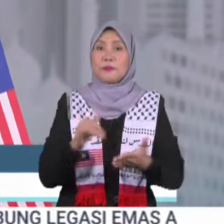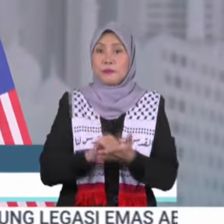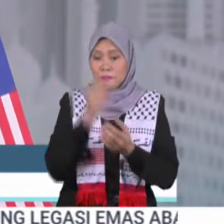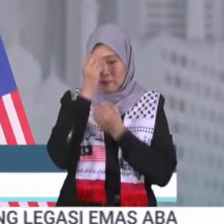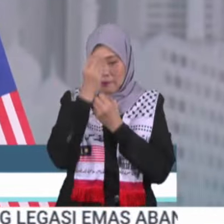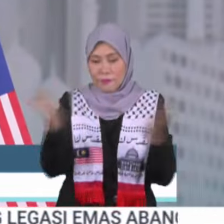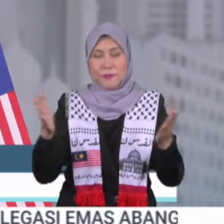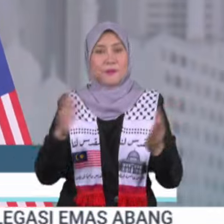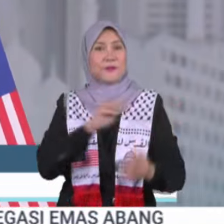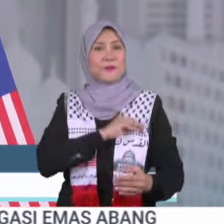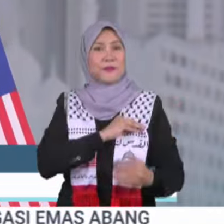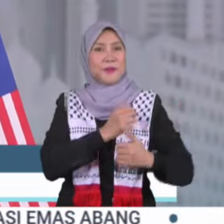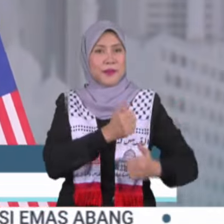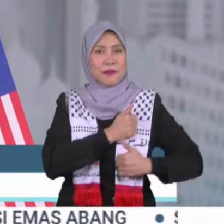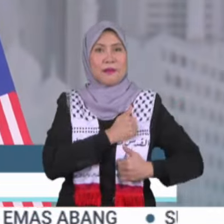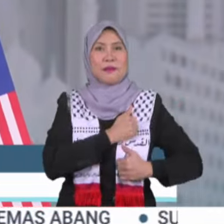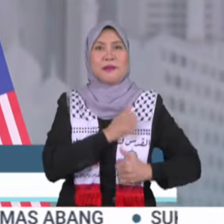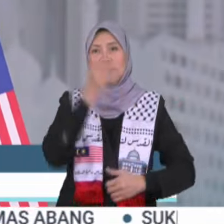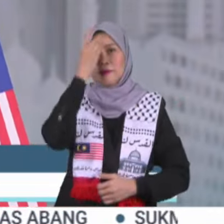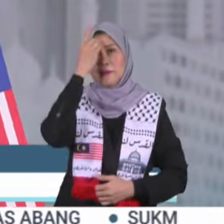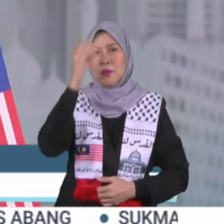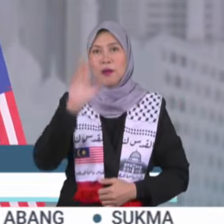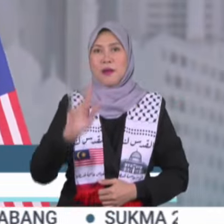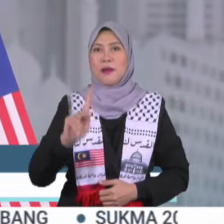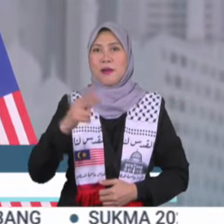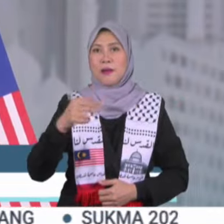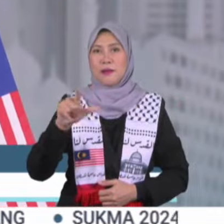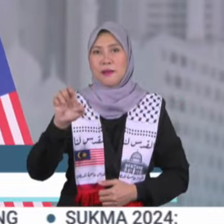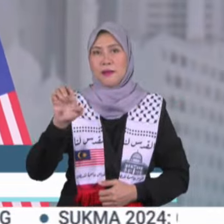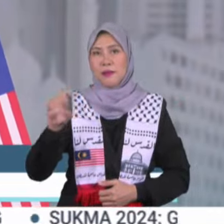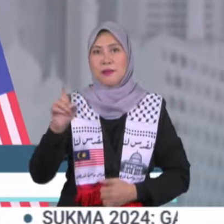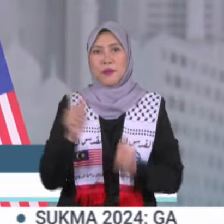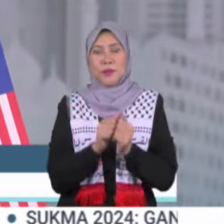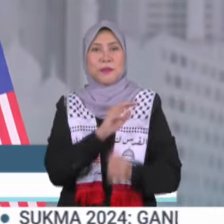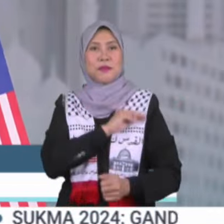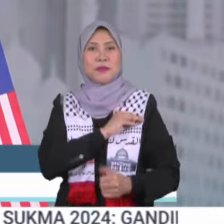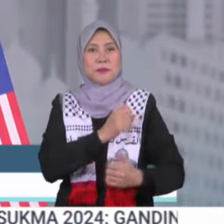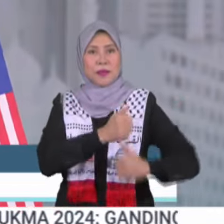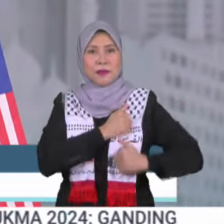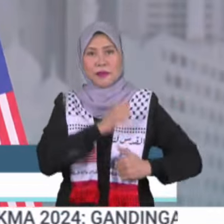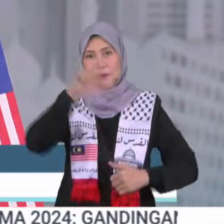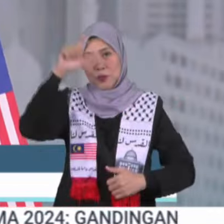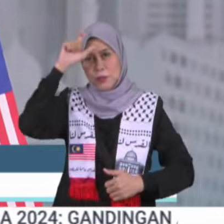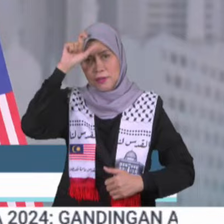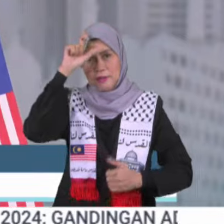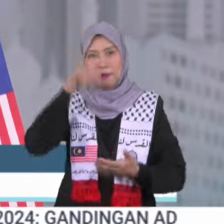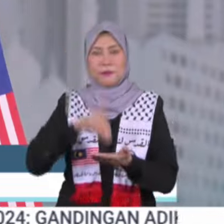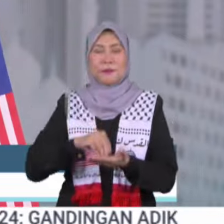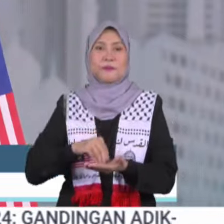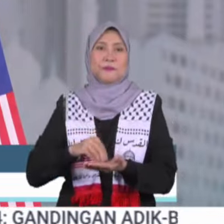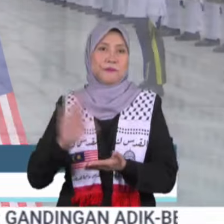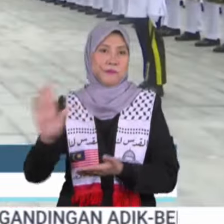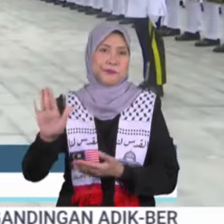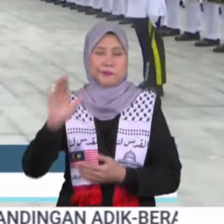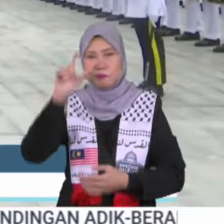dalam pertemuan Menteri Pertahanan Datuk Seri Muhammad Khalid Nordin bersama Menteri Pertahanan Turki Yasar Guler di Ibu Negara.